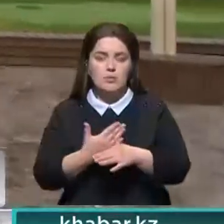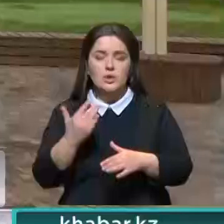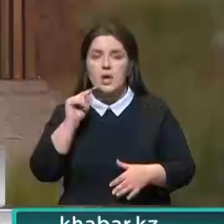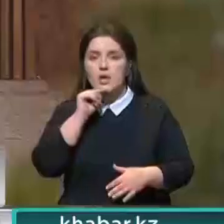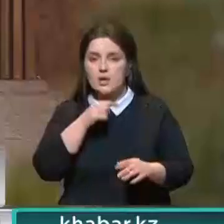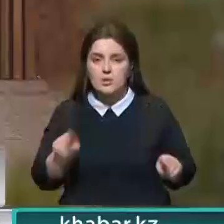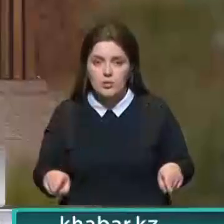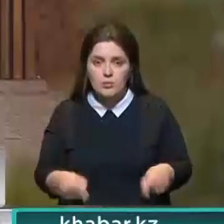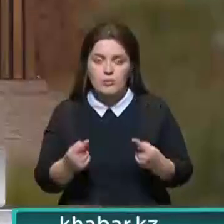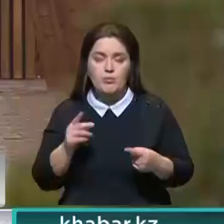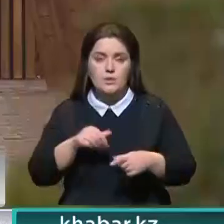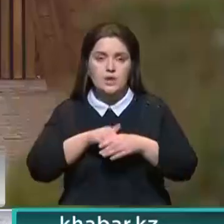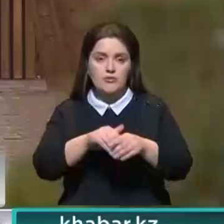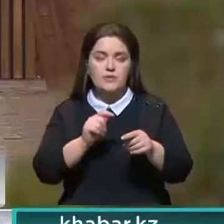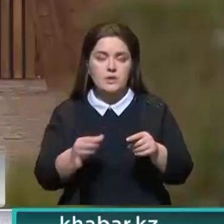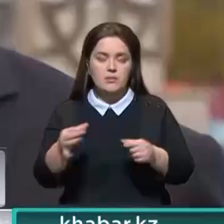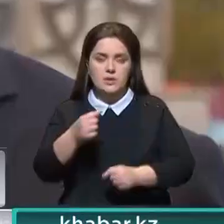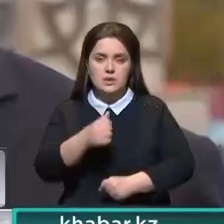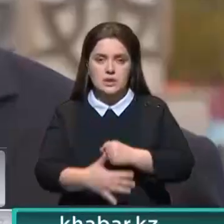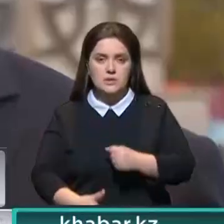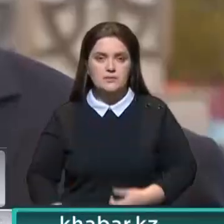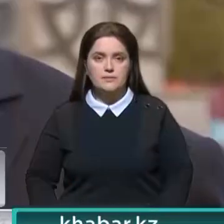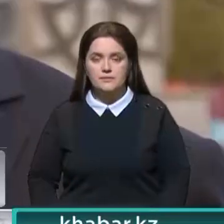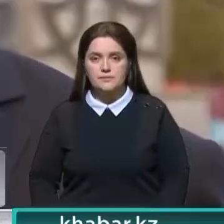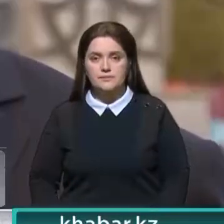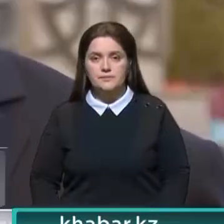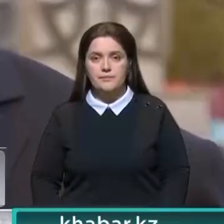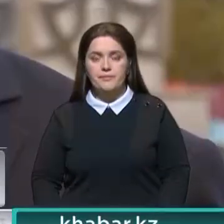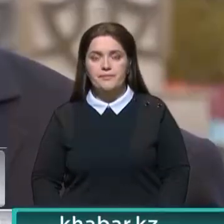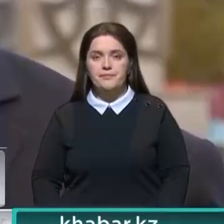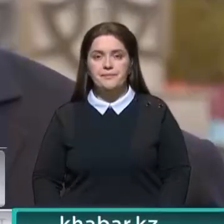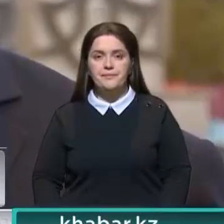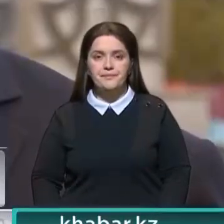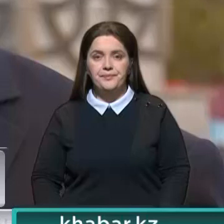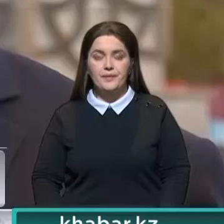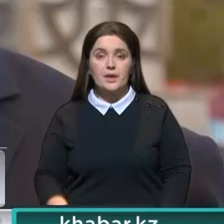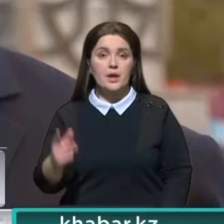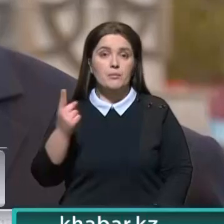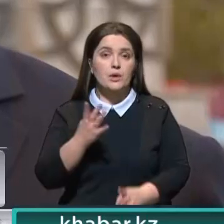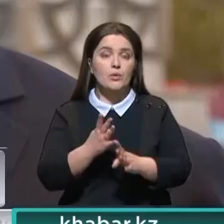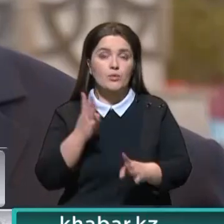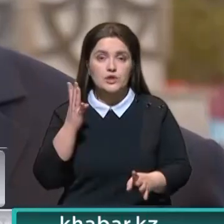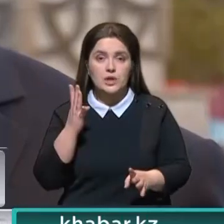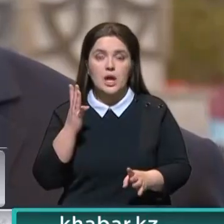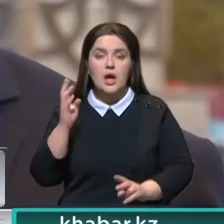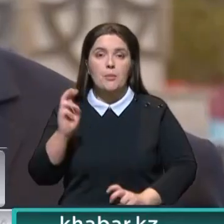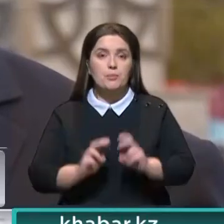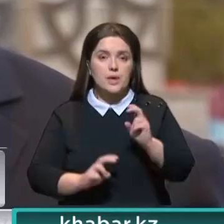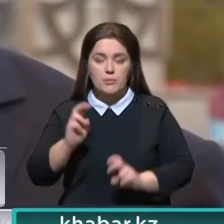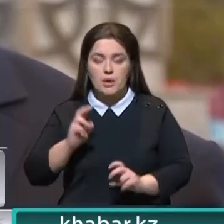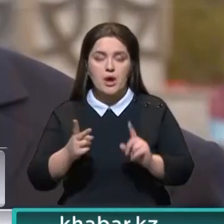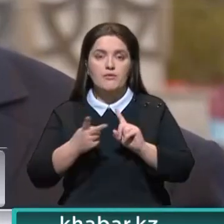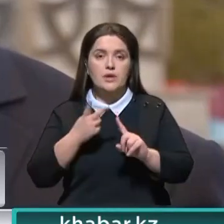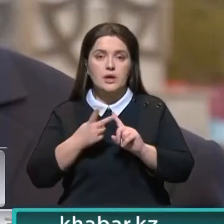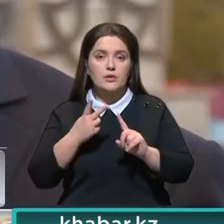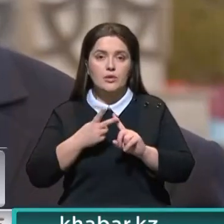экономике и даст приток инвестиций областному центру. Конаев развивается по 4 направлениям. Это в первую очередь промышленность. Второе